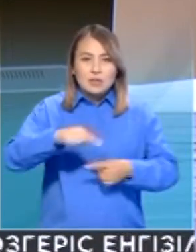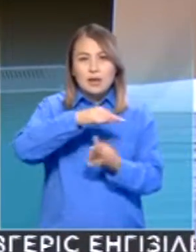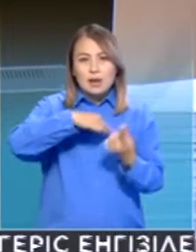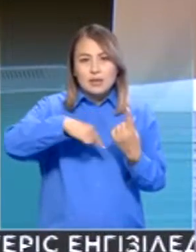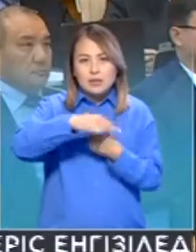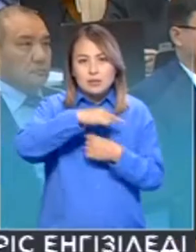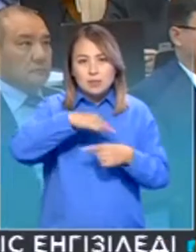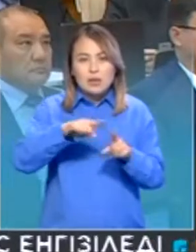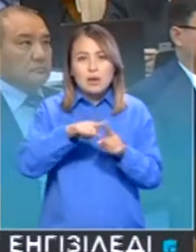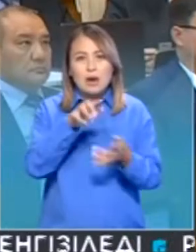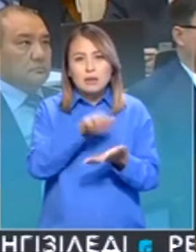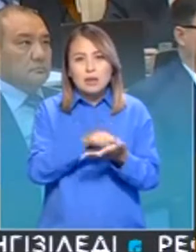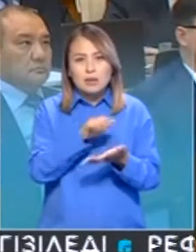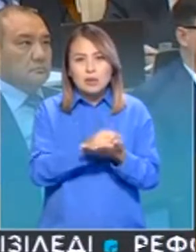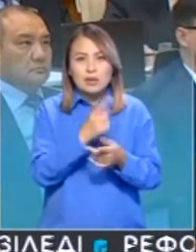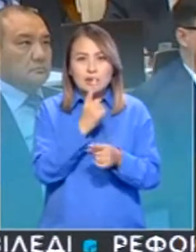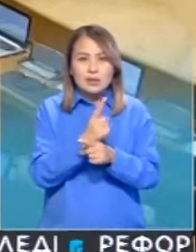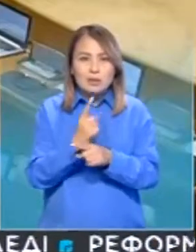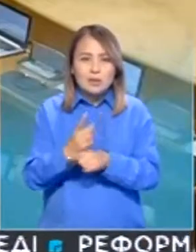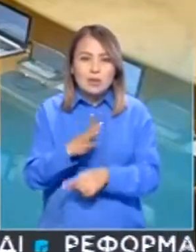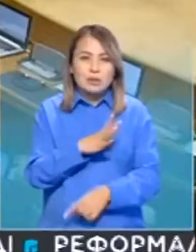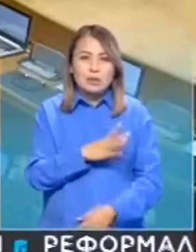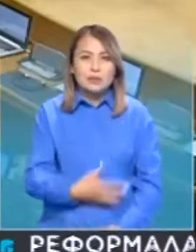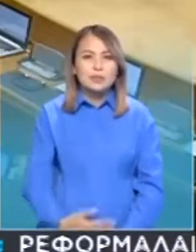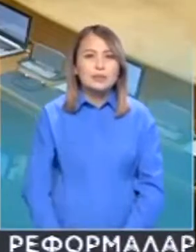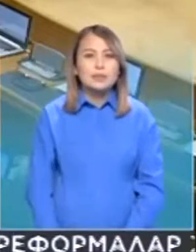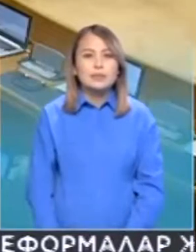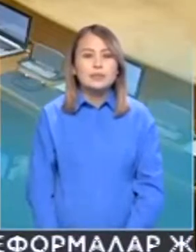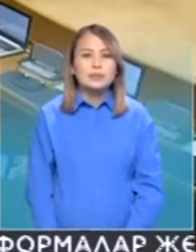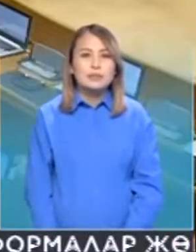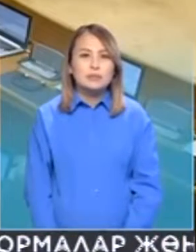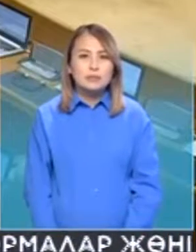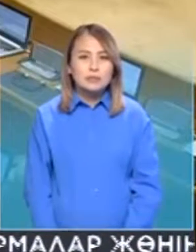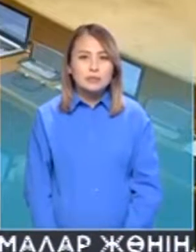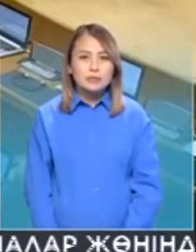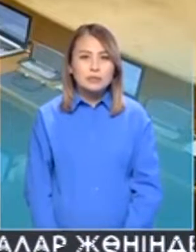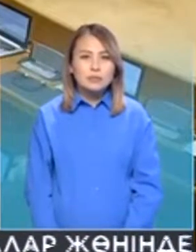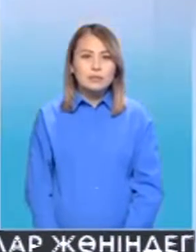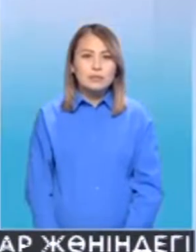кәсіпкерлікпен айналысуға тыйым салынды. Дарын Сағитов, Сәбетхан Жағиев, ұлттық арна.